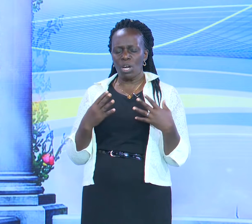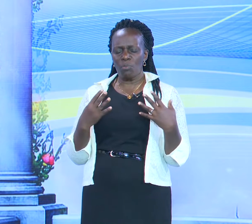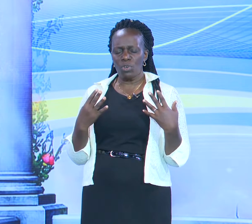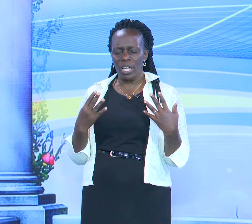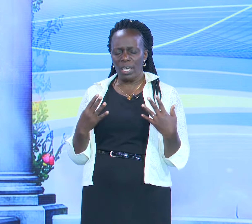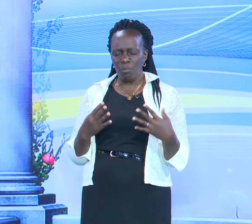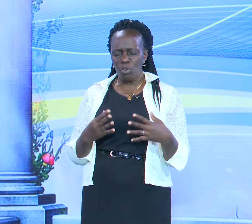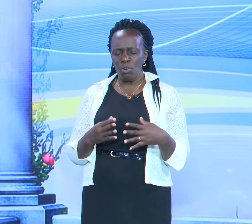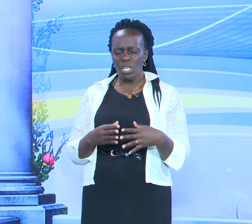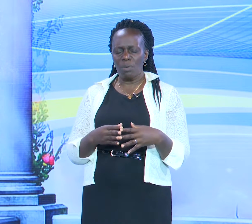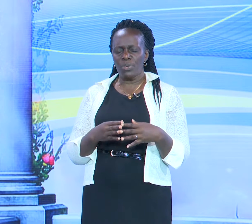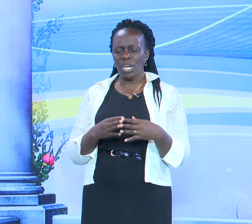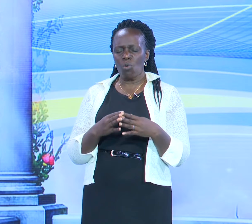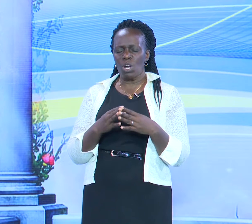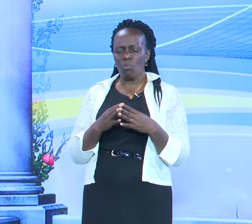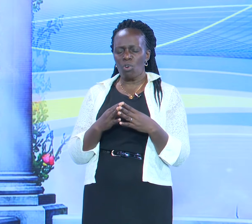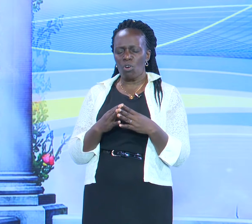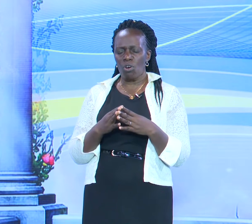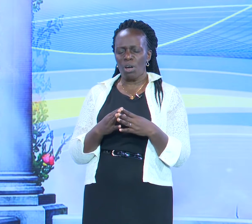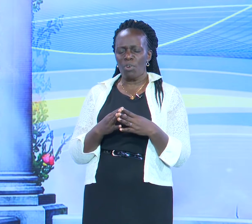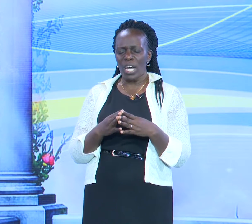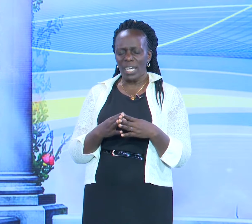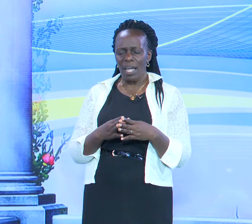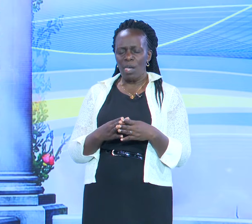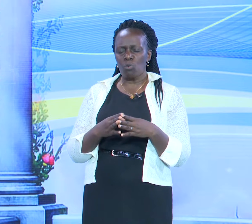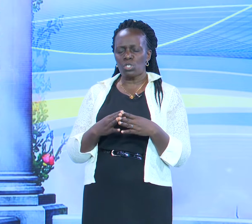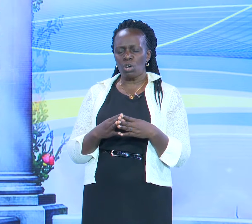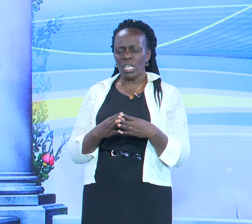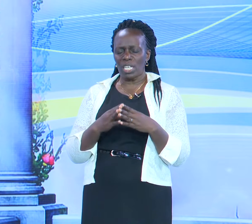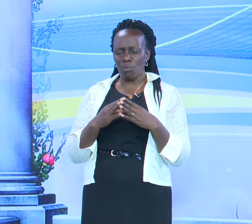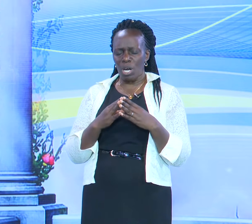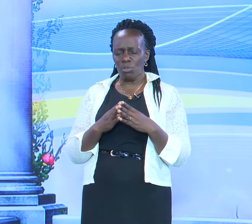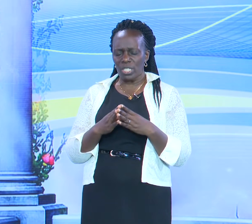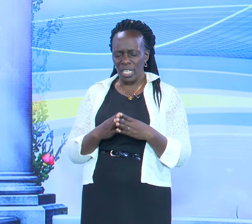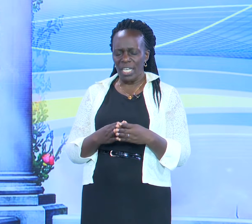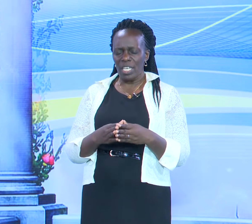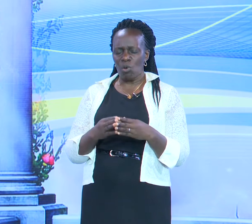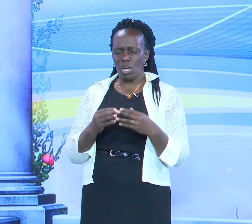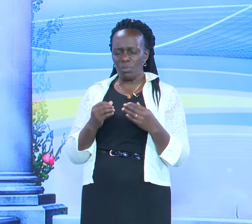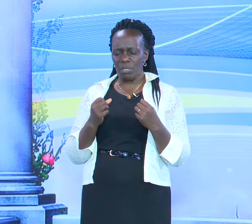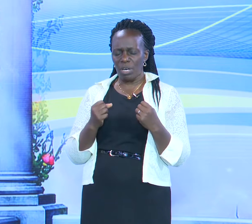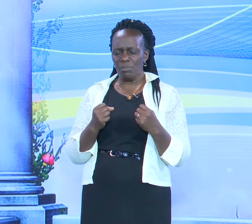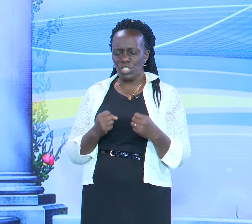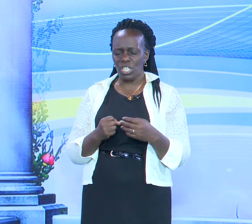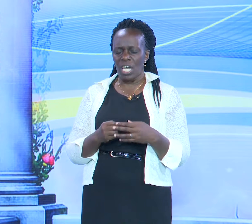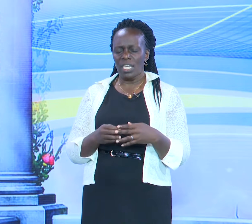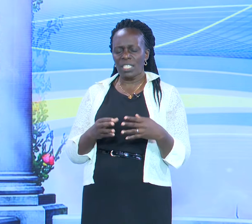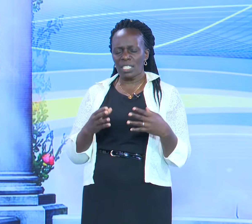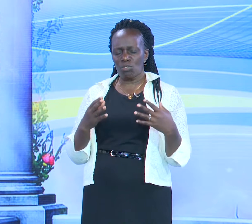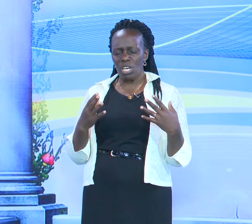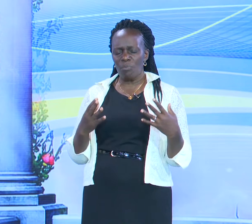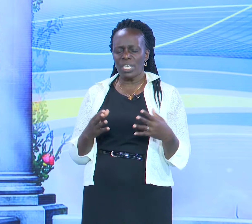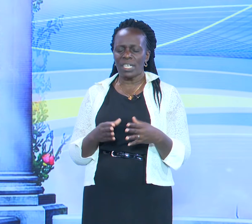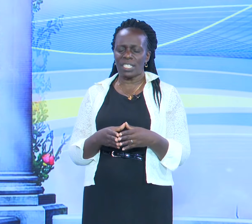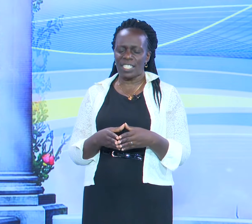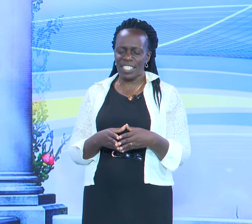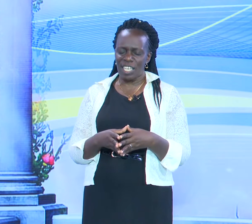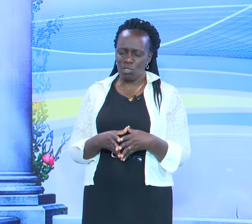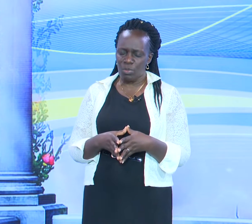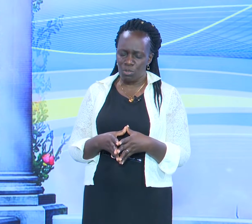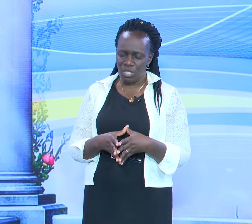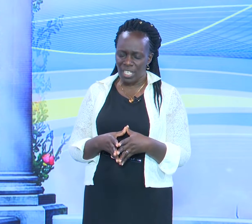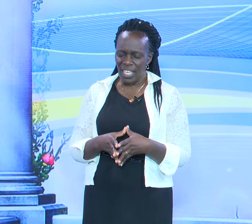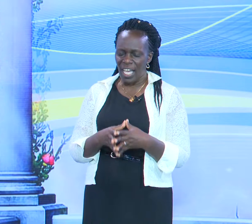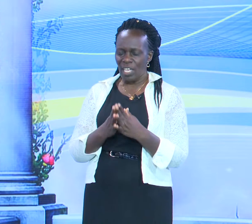pia ukamurehemu, na pia ukamuokoa Bwana kutokana na mauti na ukamsimamisha. Na sisi tunaamini hata sisi